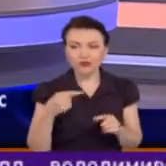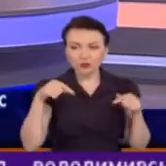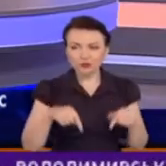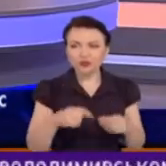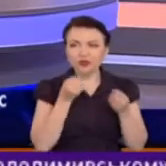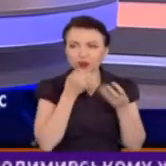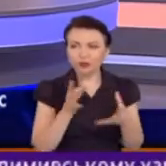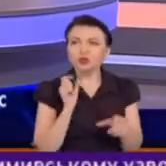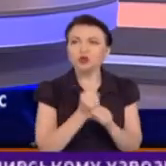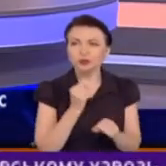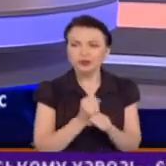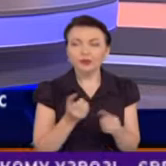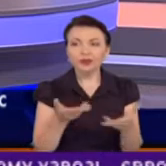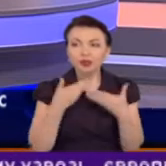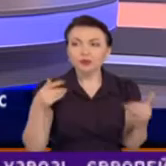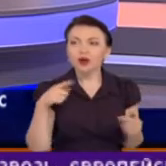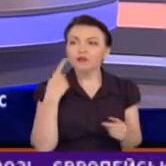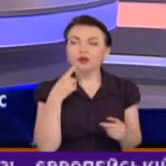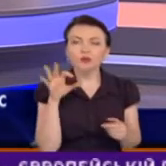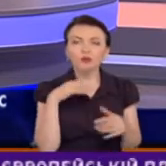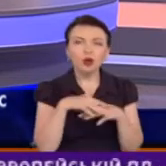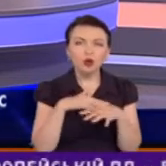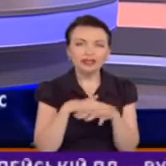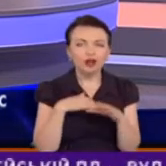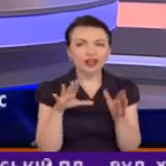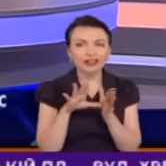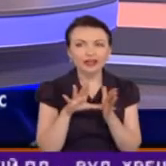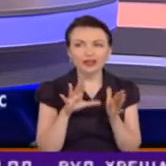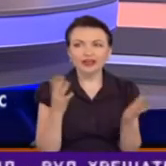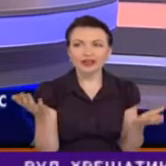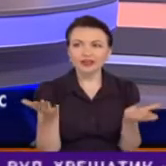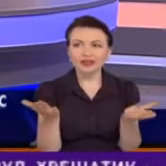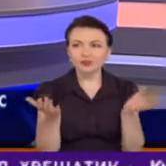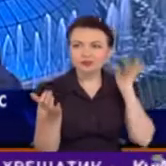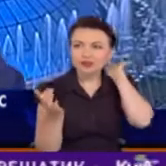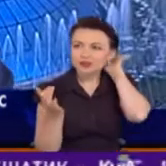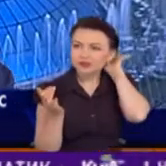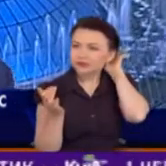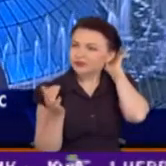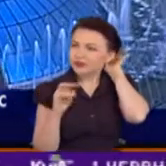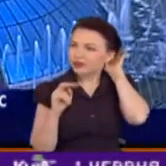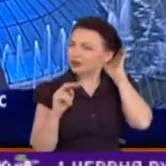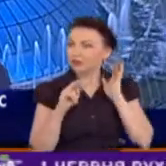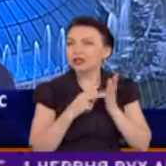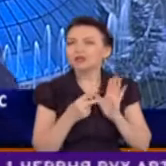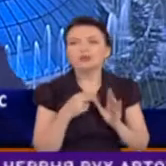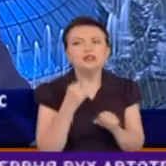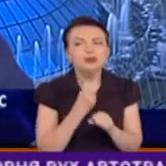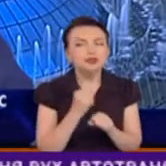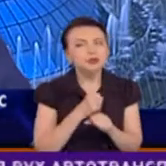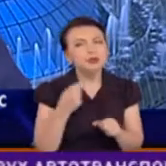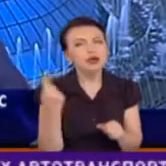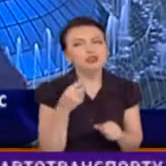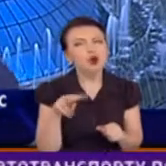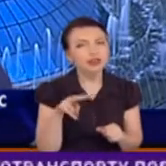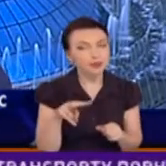Добре, що робити? Ми говоримо про ринок електроенергії, який планується, запрацює з 1 липня. І